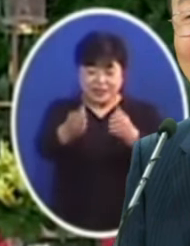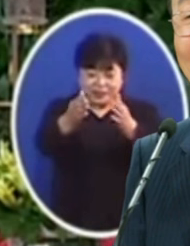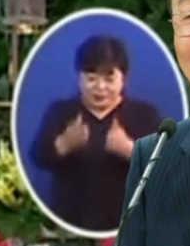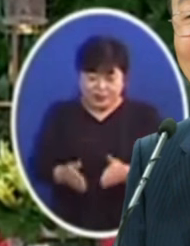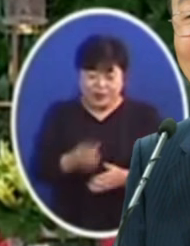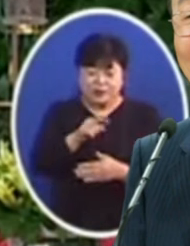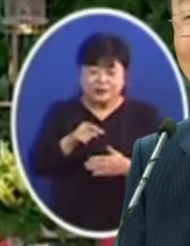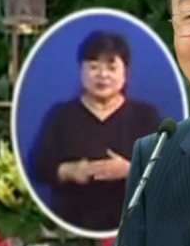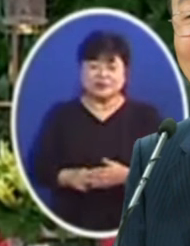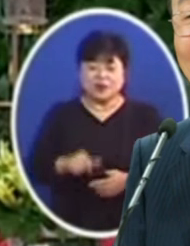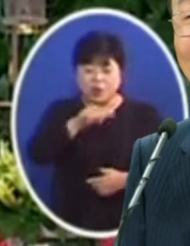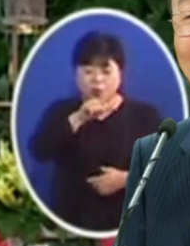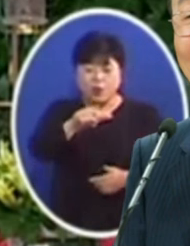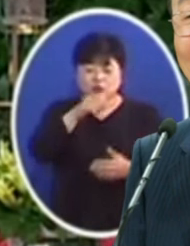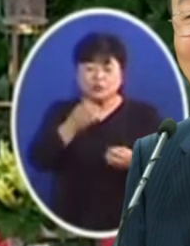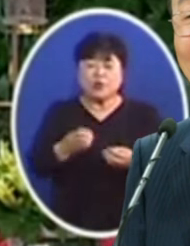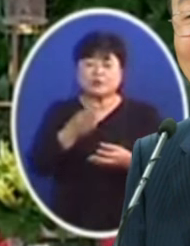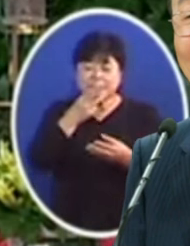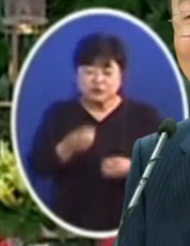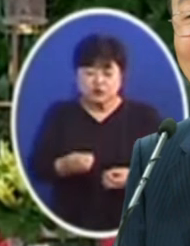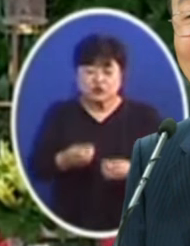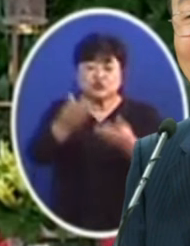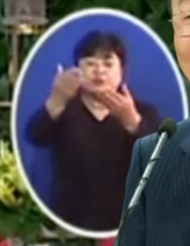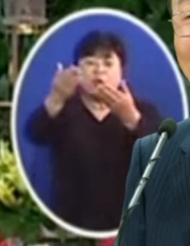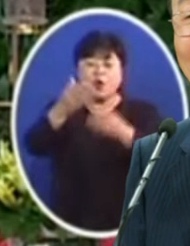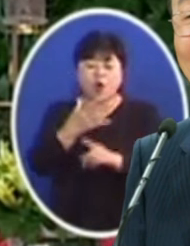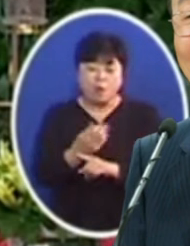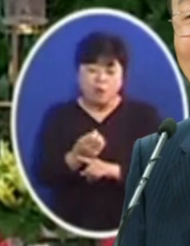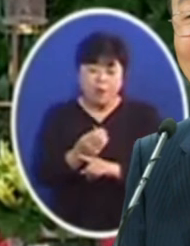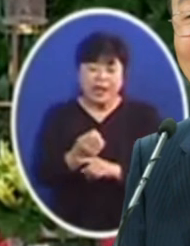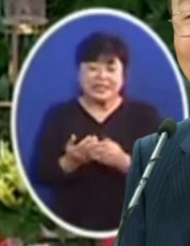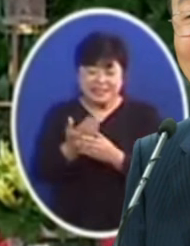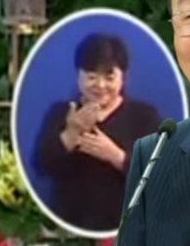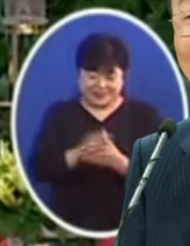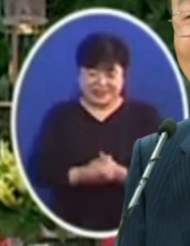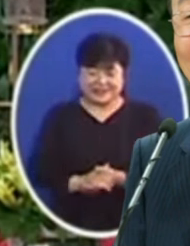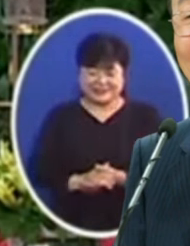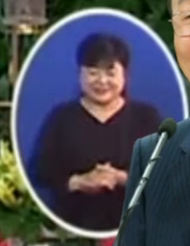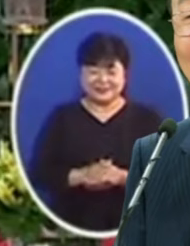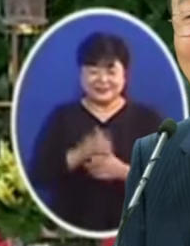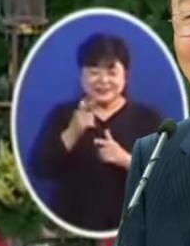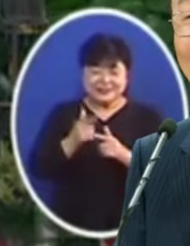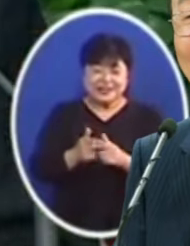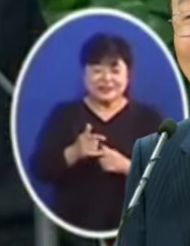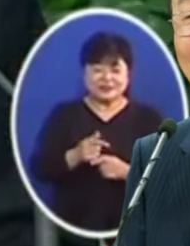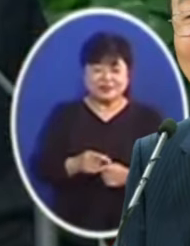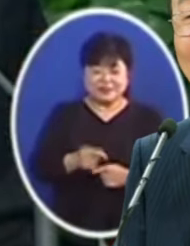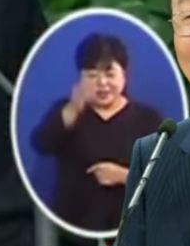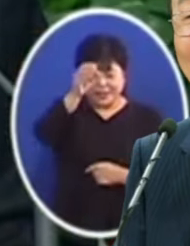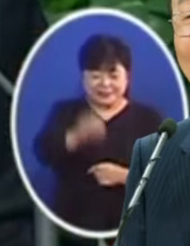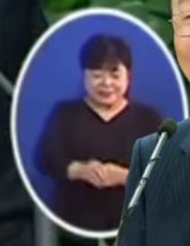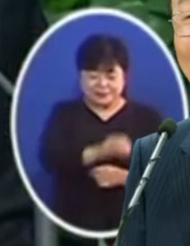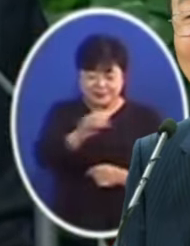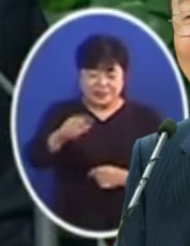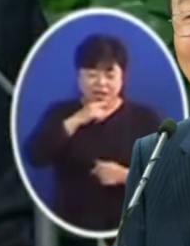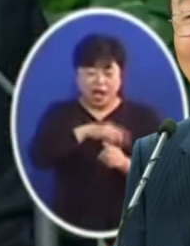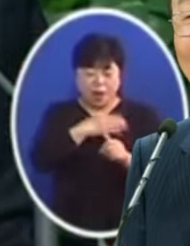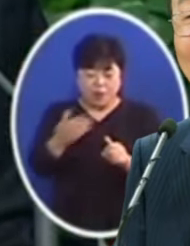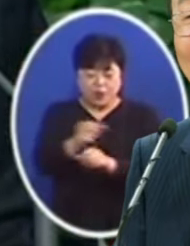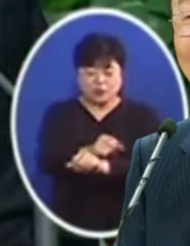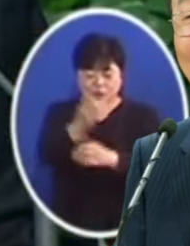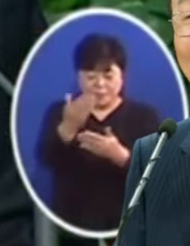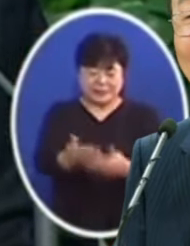우리 속에 오중복음과 삼중축복의 보배가 생겨나는 것입니다. 그리스도의 십자가의 보혈로 말미암아 용서받은